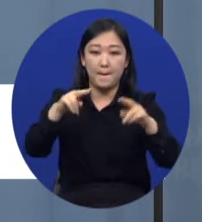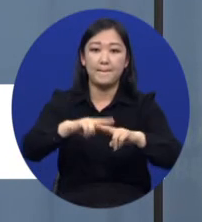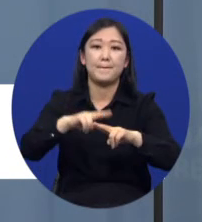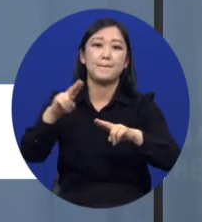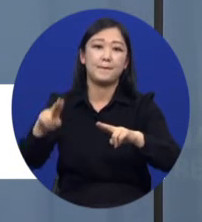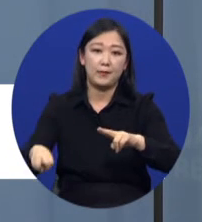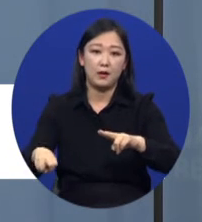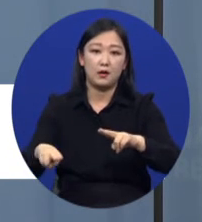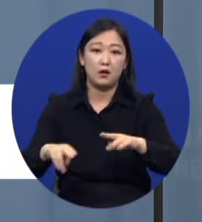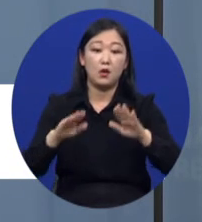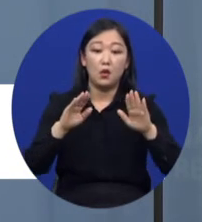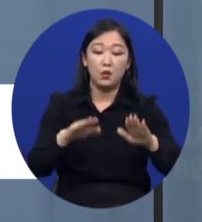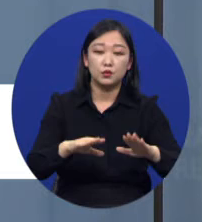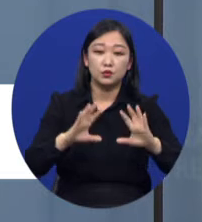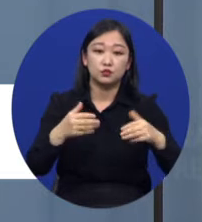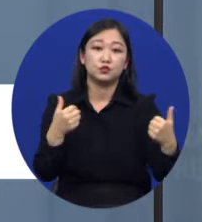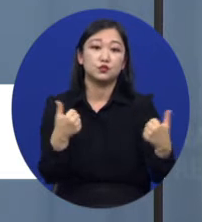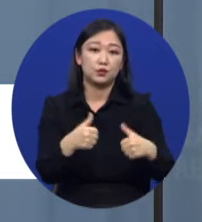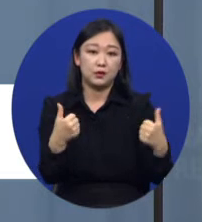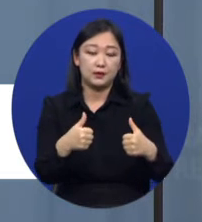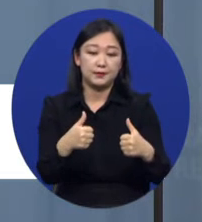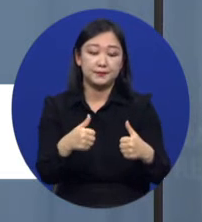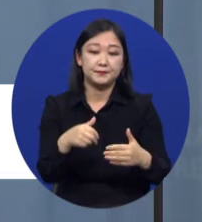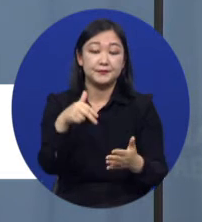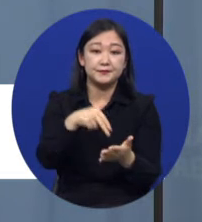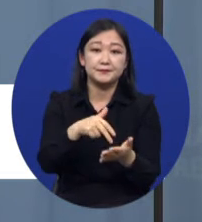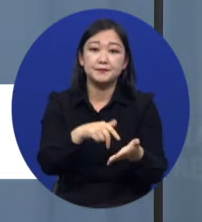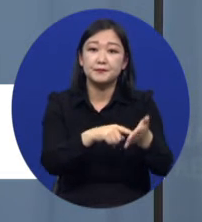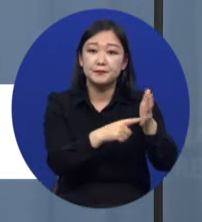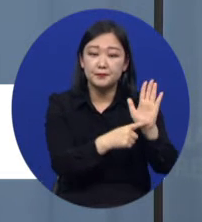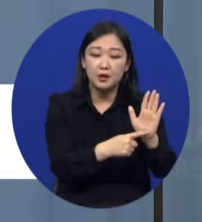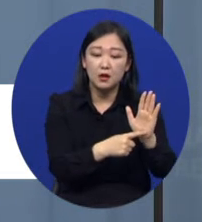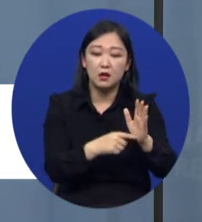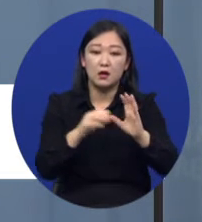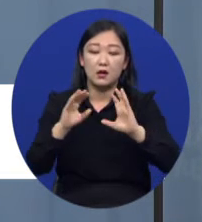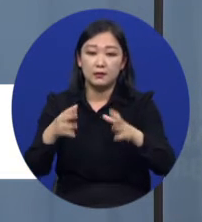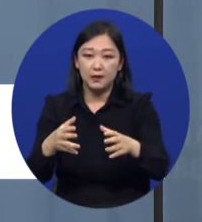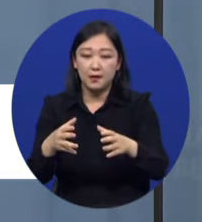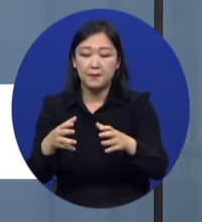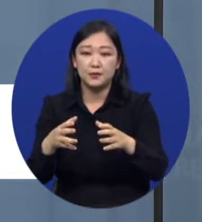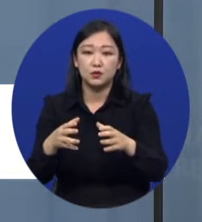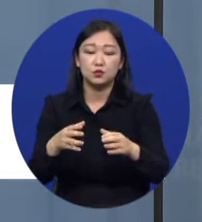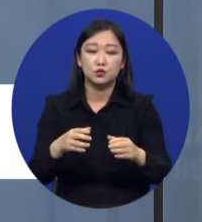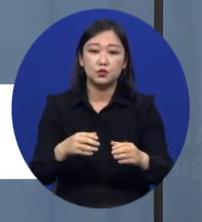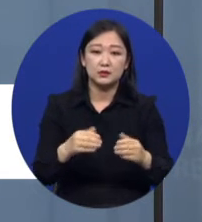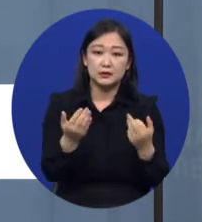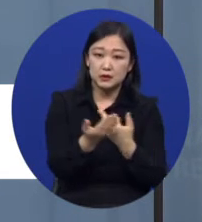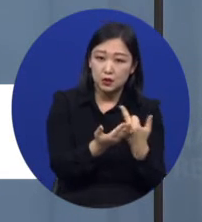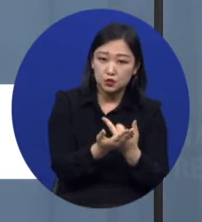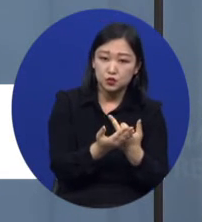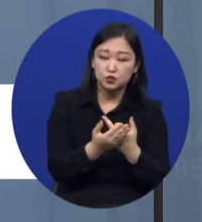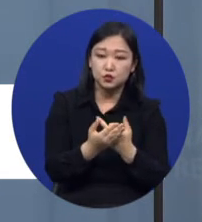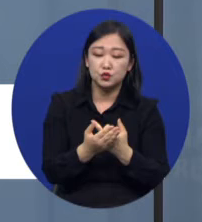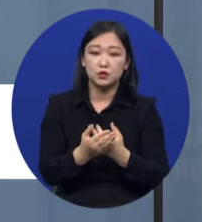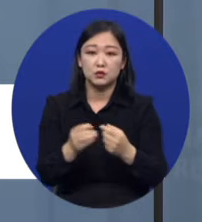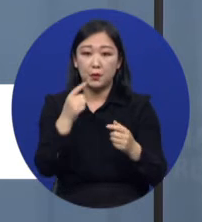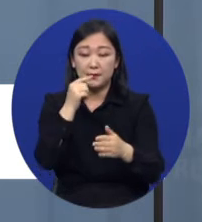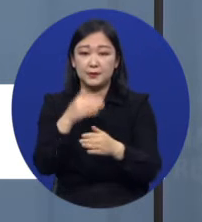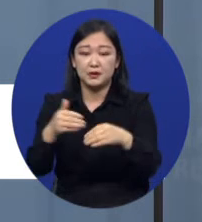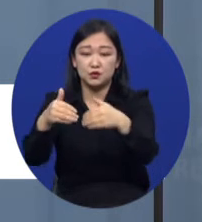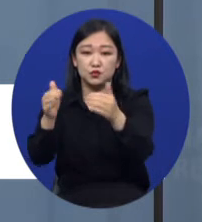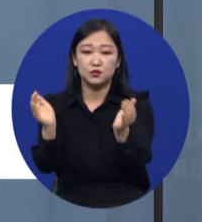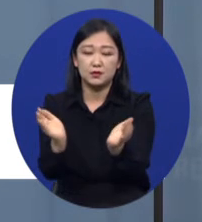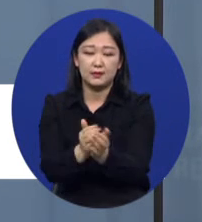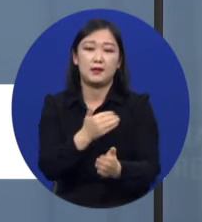어려운 후보는 오늘 국회에서 기자회견을 열고 대한민국과 제주 민주당 의 승리로 당당히 국민과 제주도민 앞에